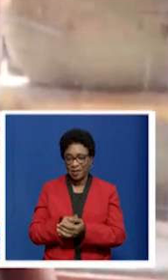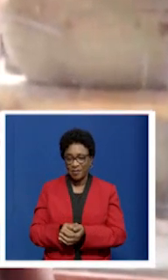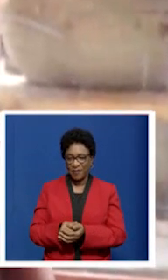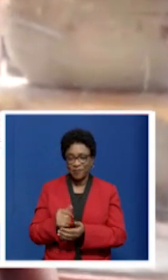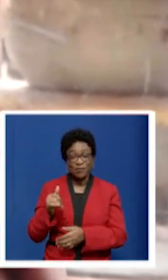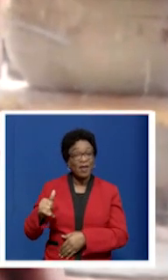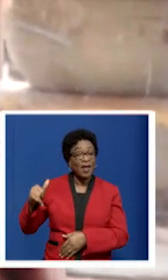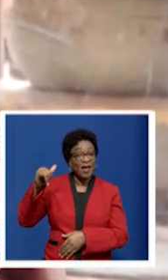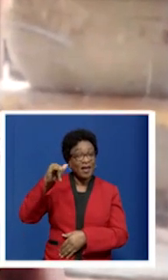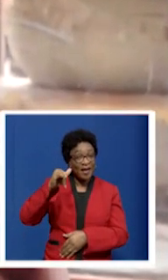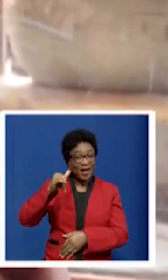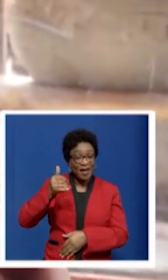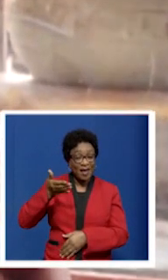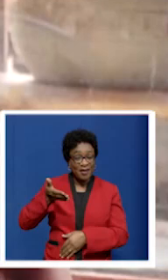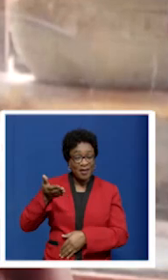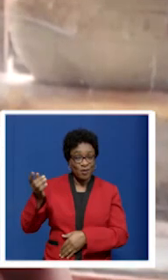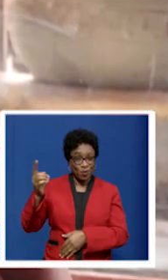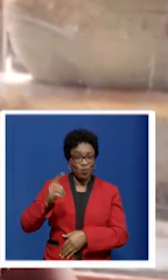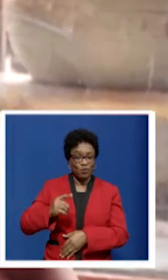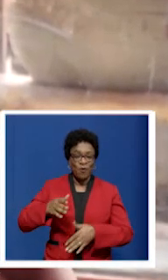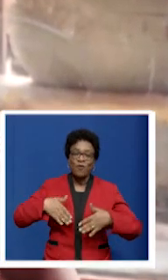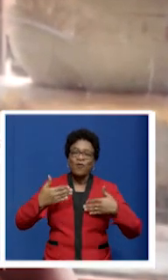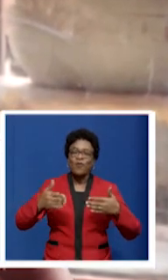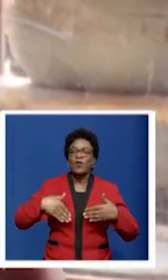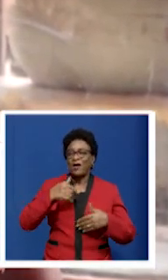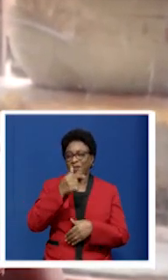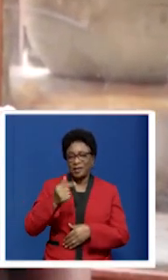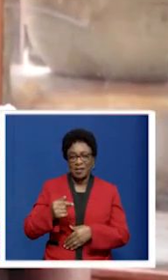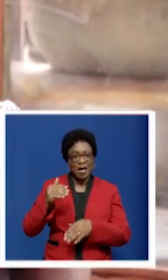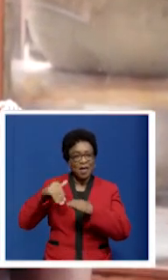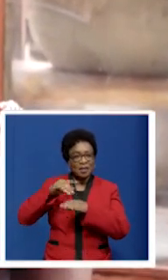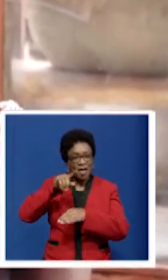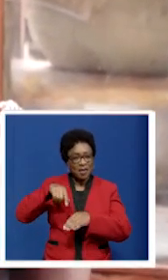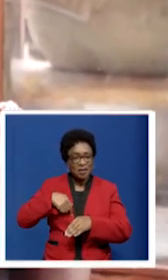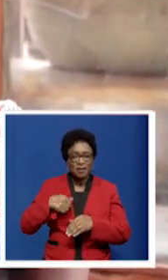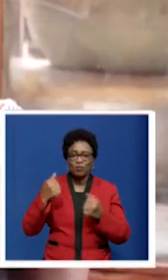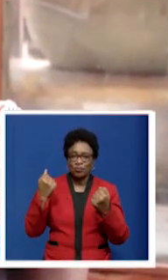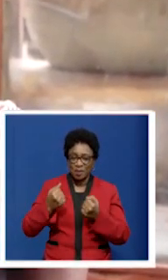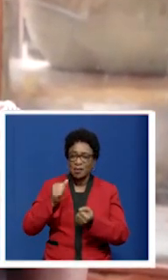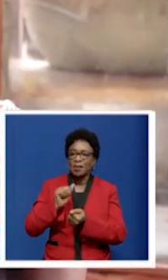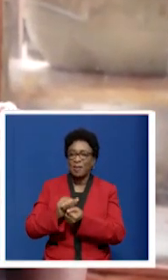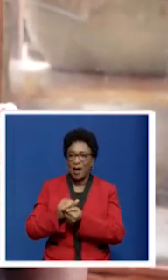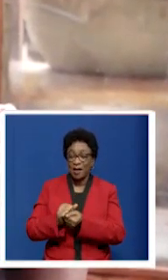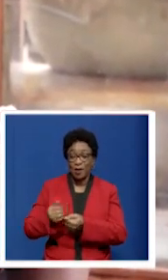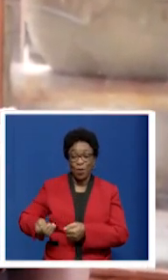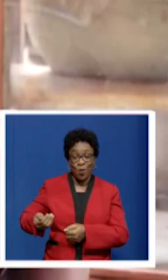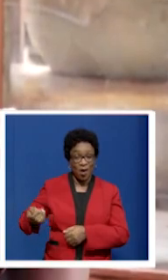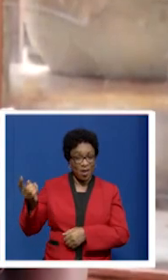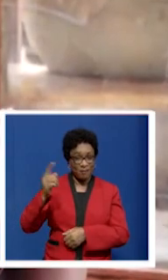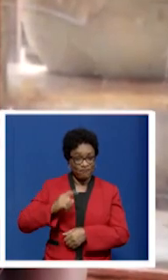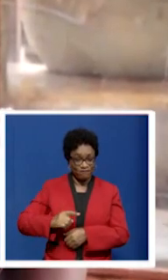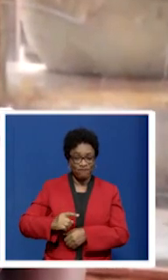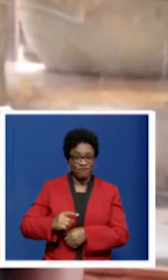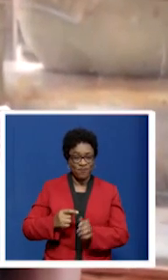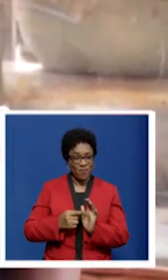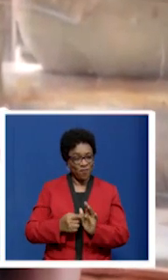ndege ni furaha kwetu Tanzania hususan Sisi wajasiria Mali sababu wale wageni wanapokuja mfano watalii